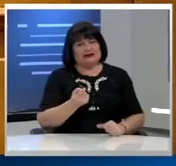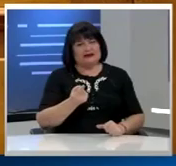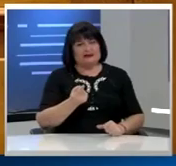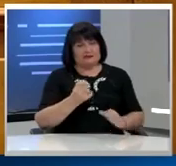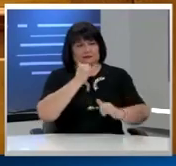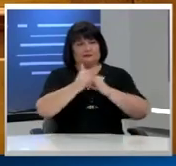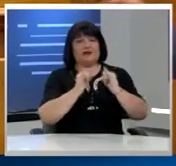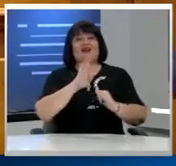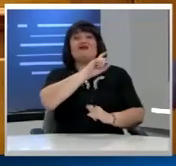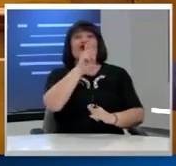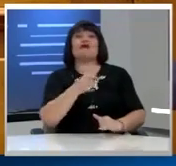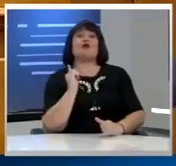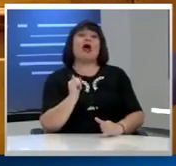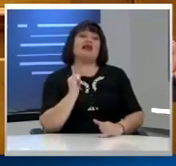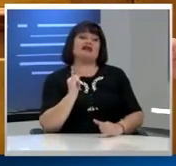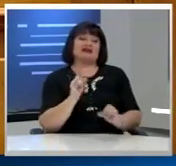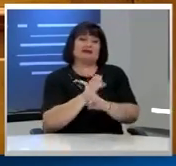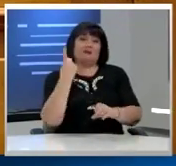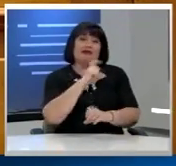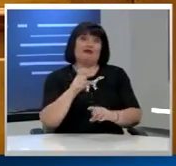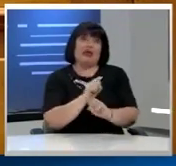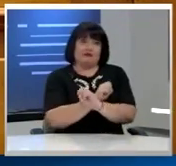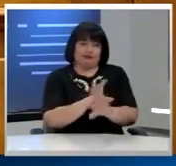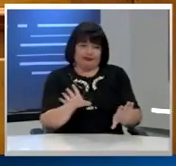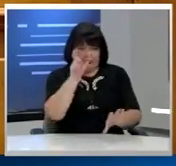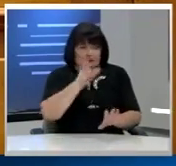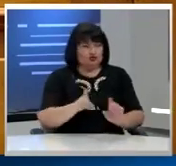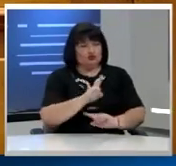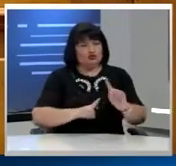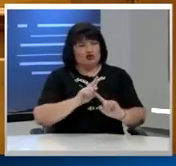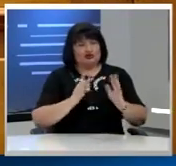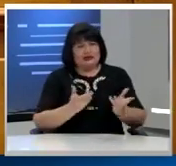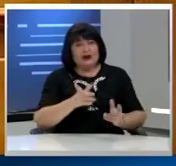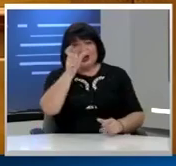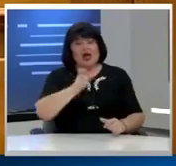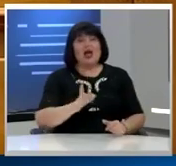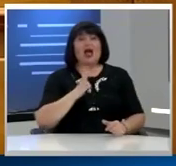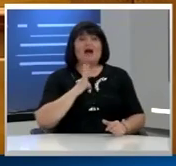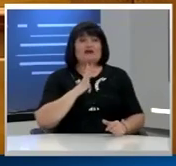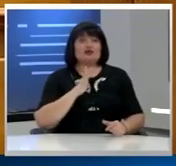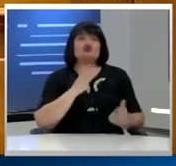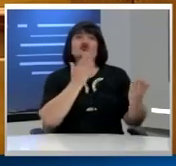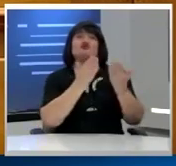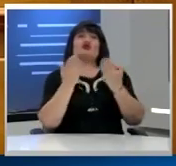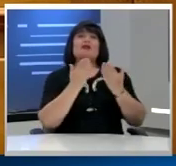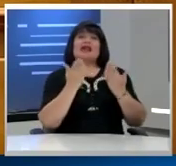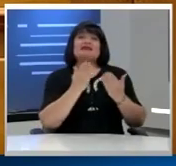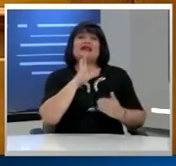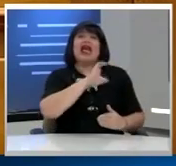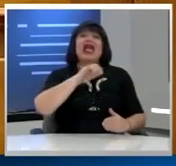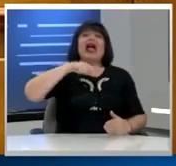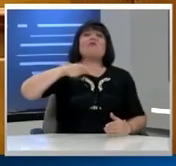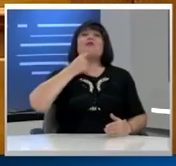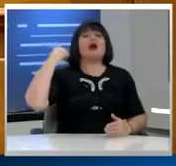ανάρτηση του βιογραφικού που αργήσατε μια εβδομάδα σχεδόν, είναι ότι ο άνθρωπος έχει κάνει σπουδές στο Ανοιχτό Πανεπιστήμιο του